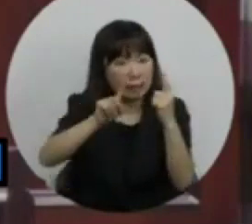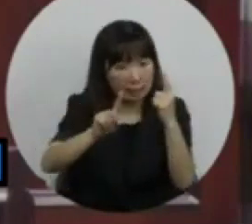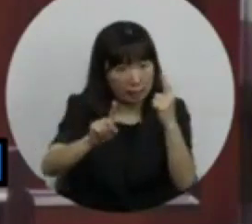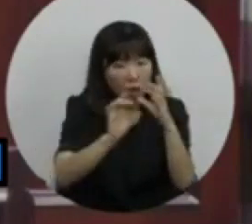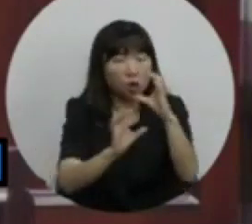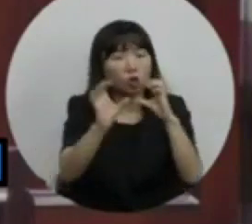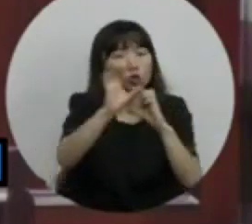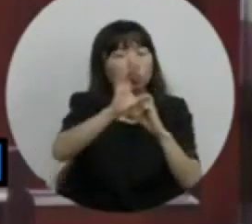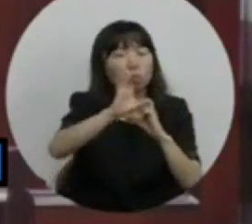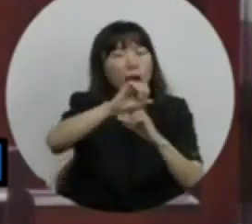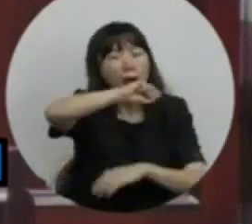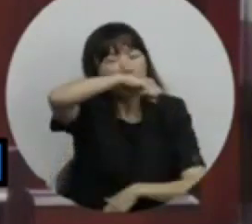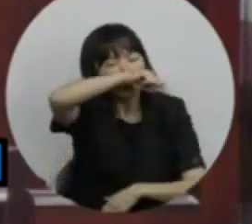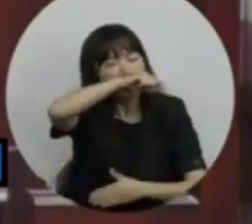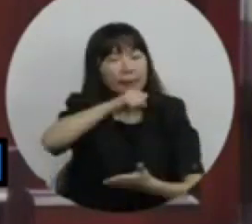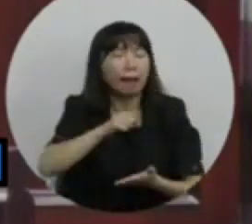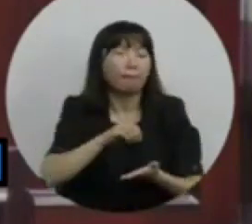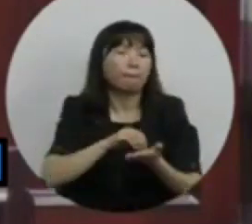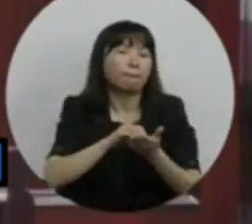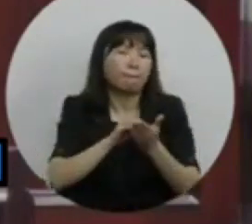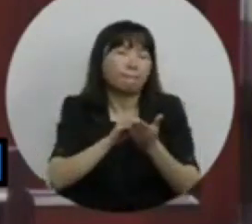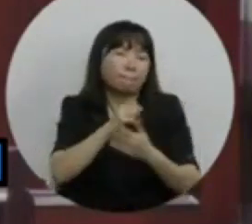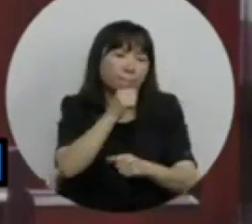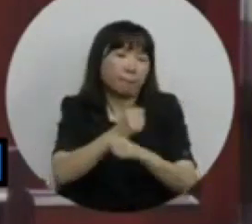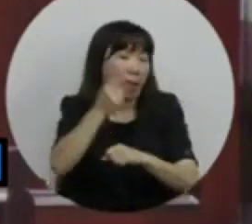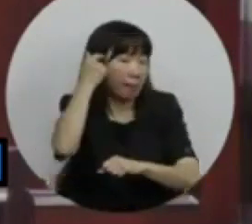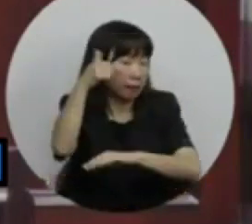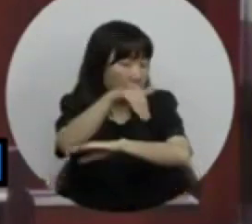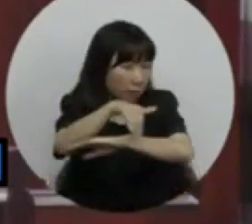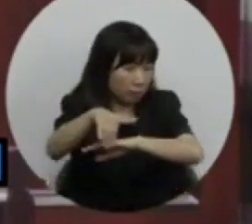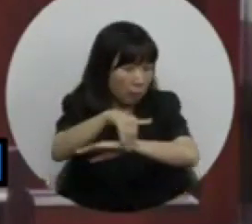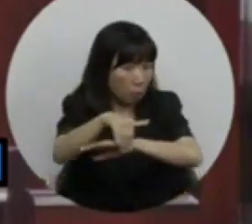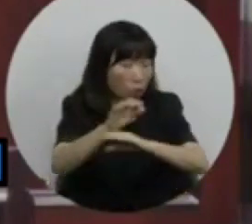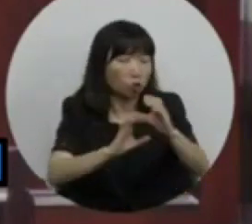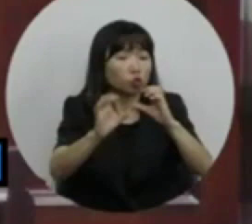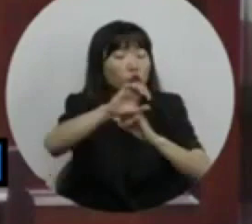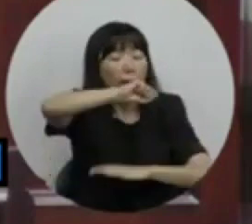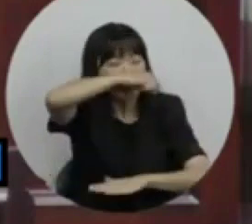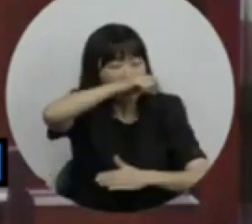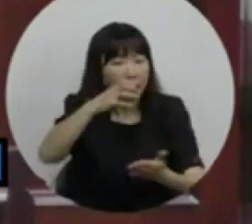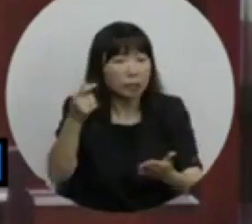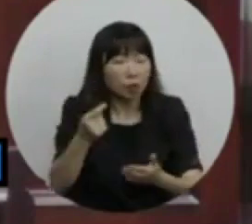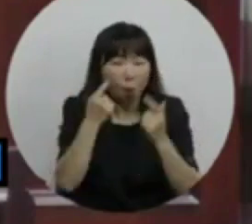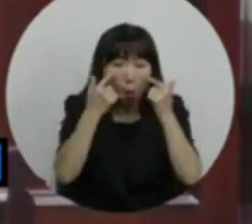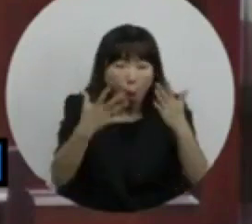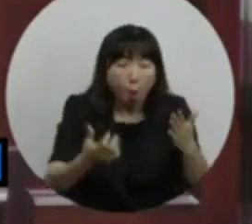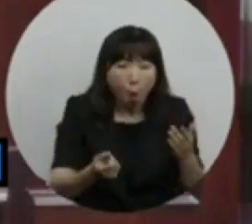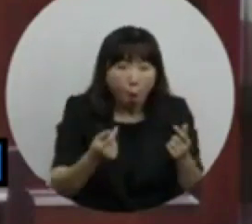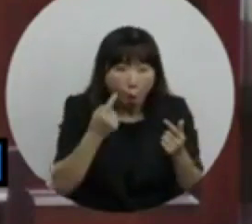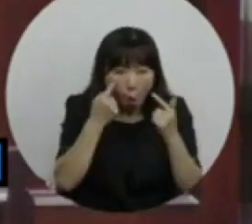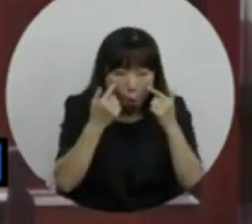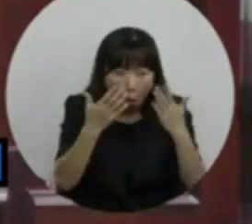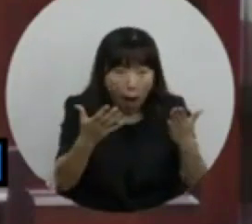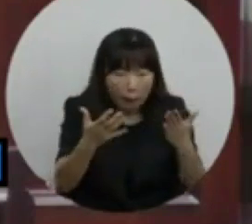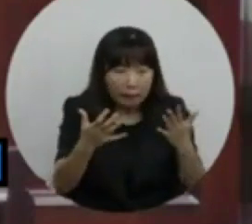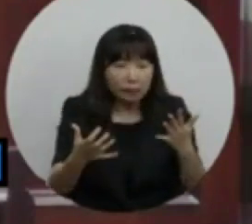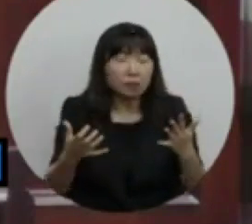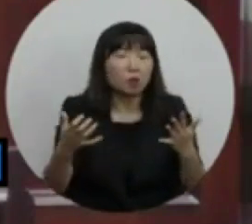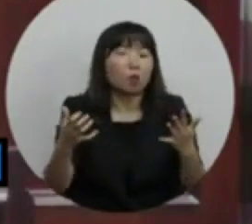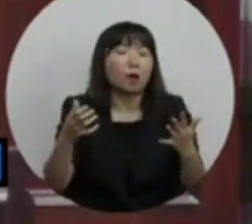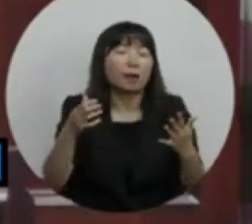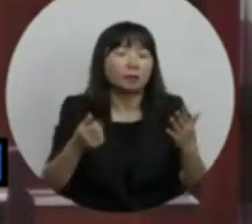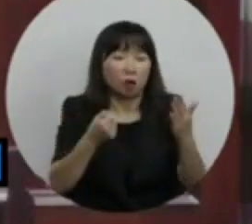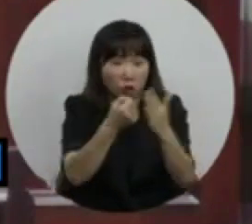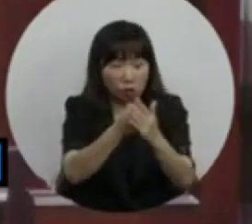예산안을 마련하였습니다. 추가 추경 예산이 확정되는 대로 신속히 집행하여 민생